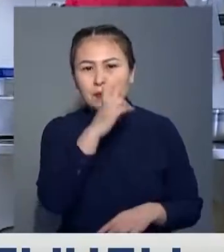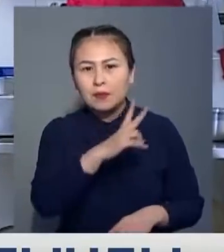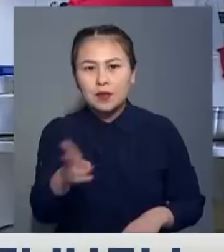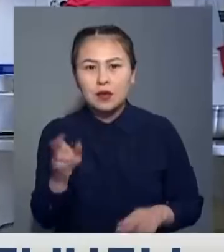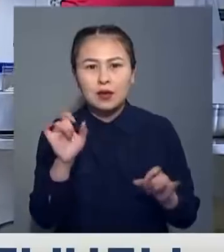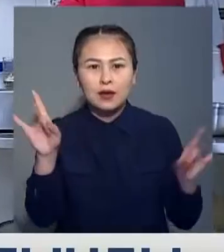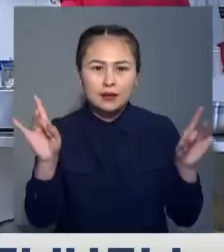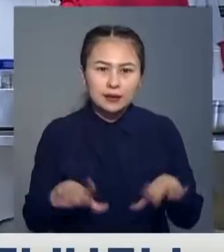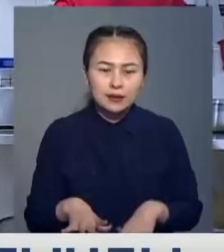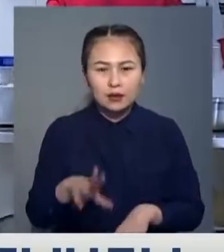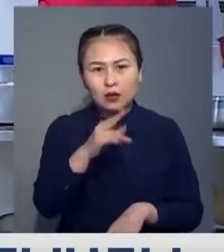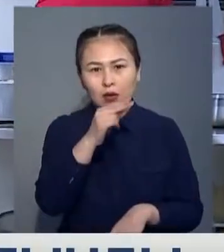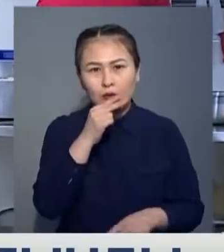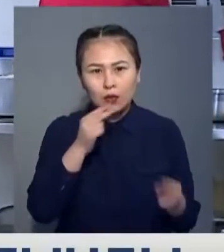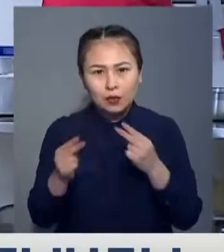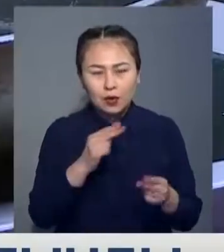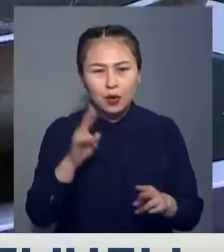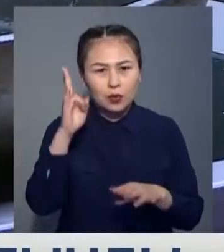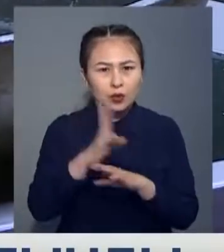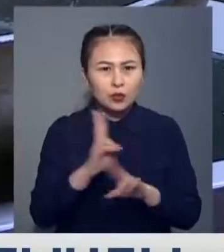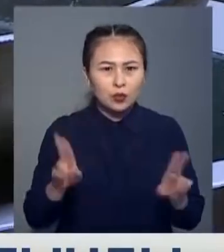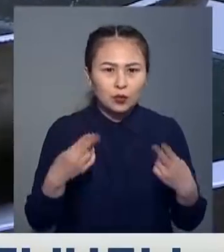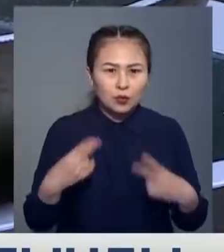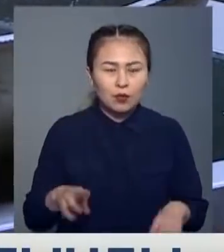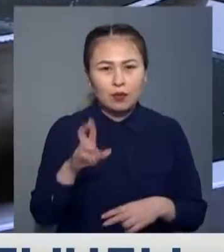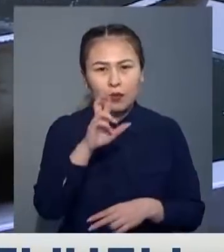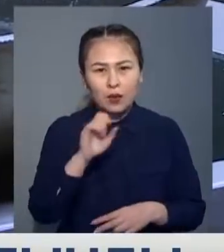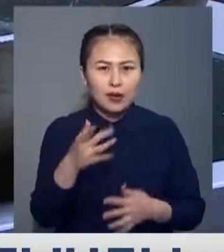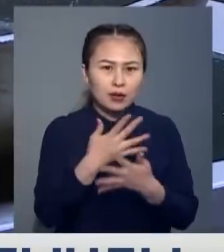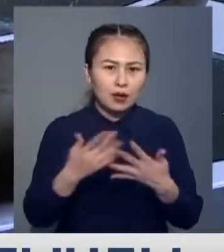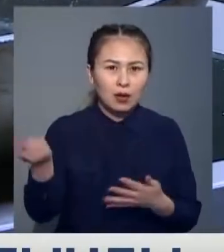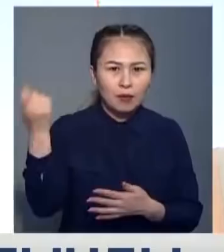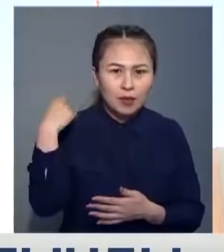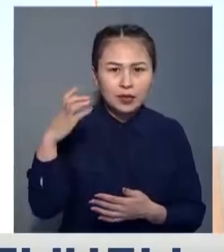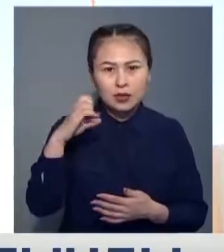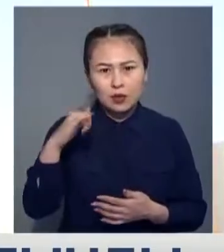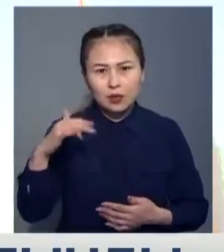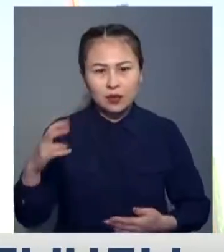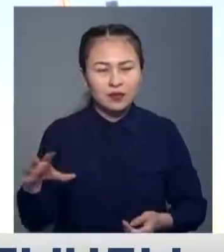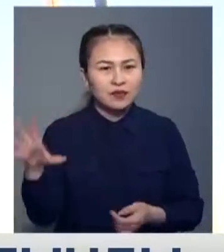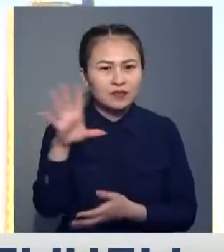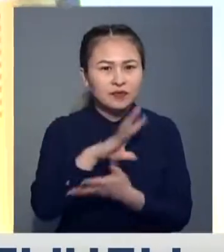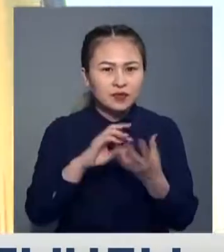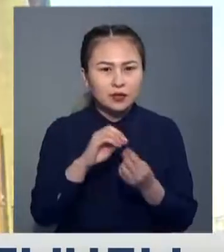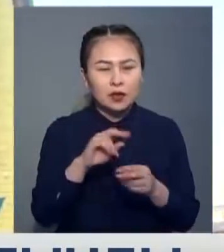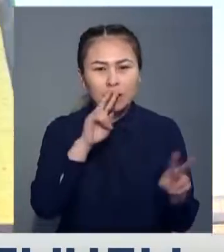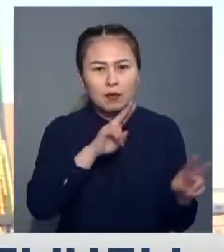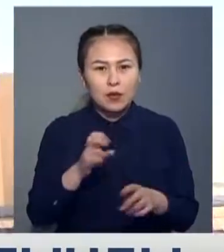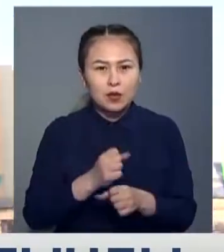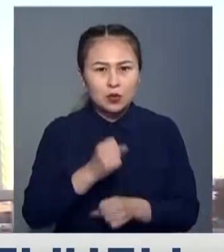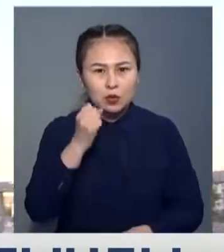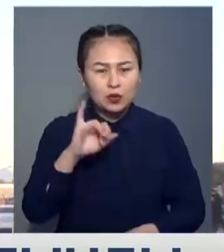айтсақ, мейрамхана, дәмхана, түнгі клубтар, караоке, барлар, моншалар, сауналар, міне осының барлығы жіті